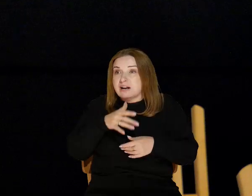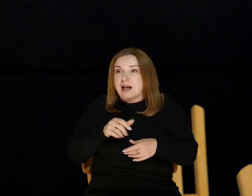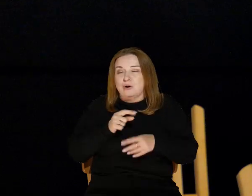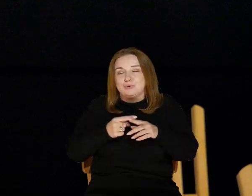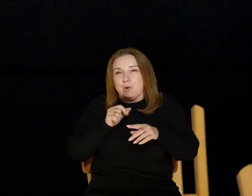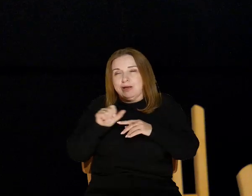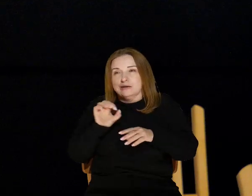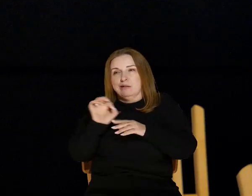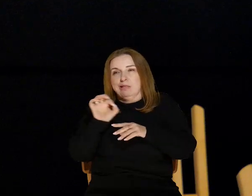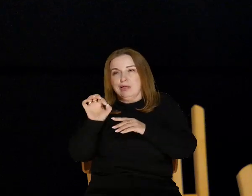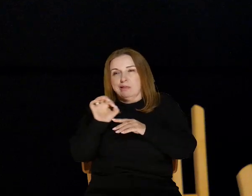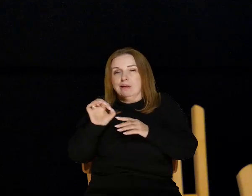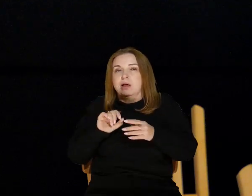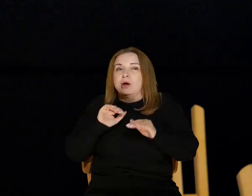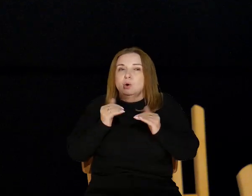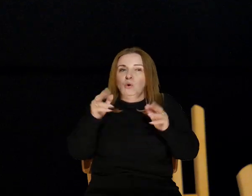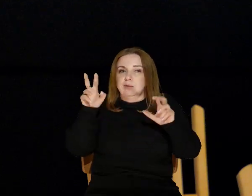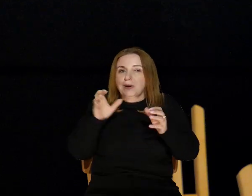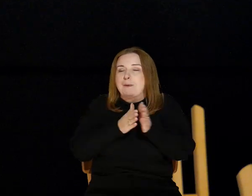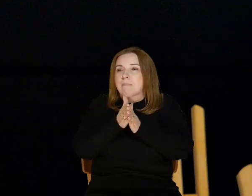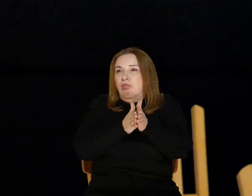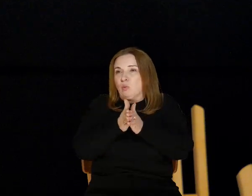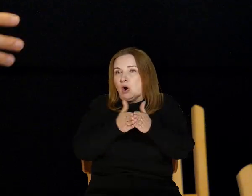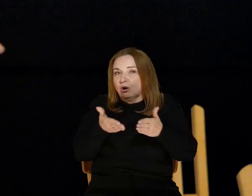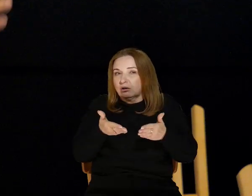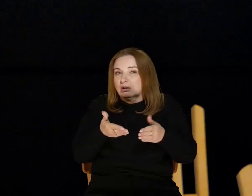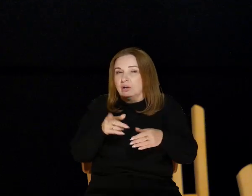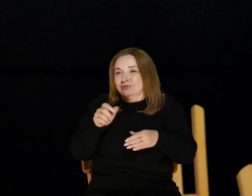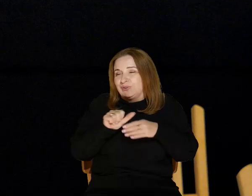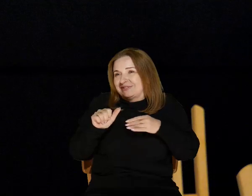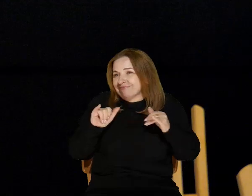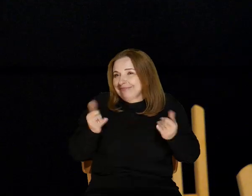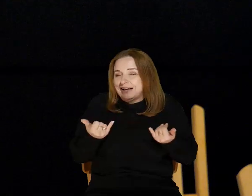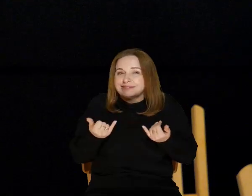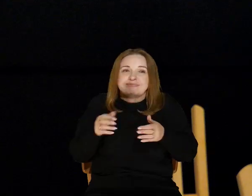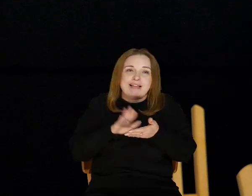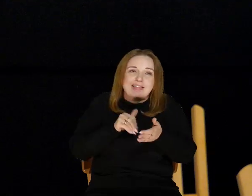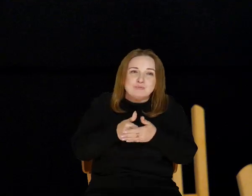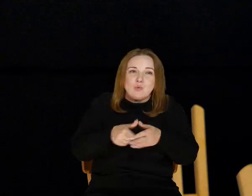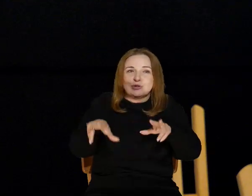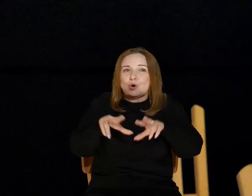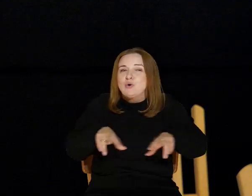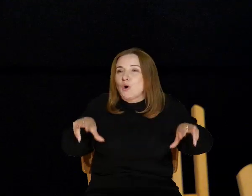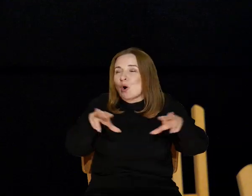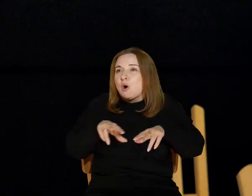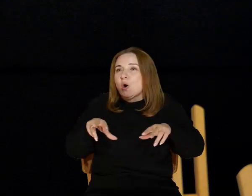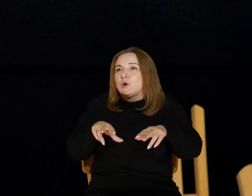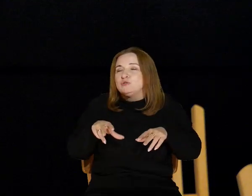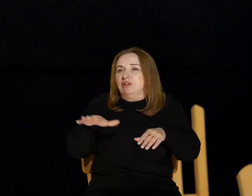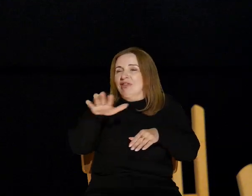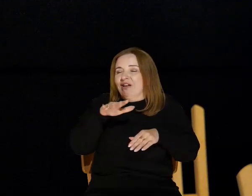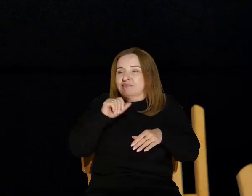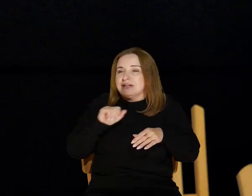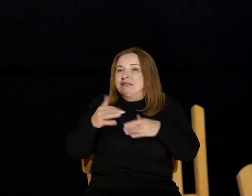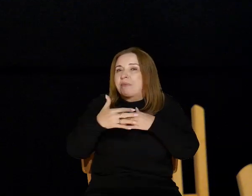nich inni, że to jest mydło, tak? Tak mówią o nich ich rówieśnicy pochodzący z rodzin, na przykład z Bliskiego Wschodu, tak, Mizrahim. Więc